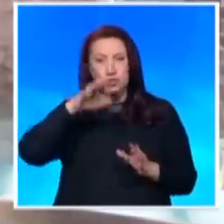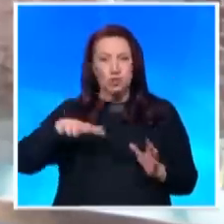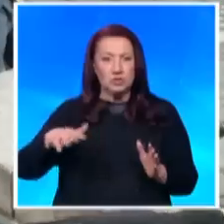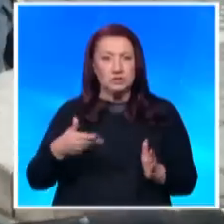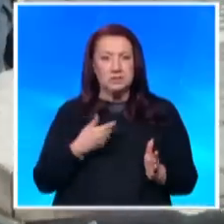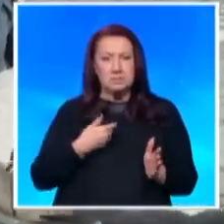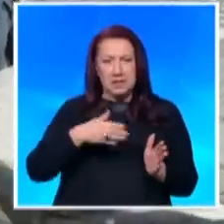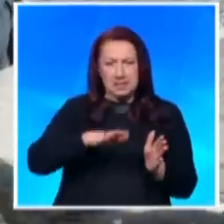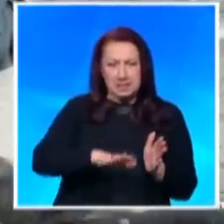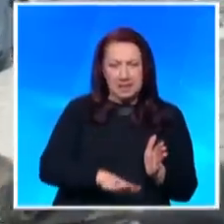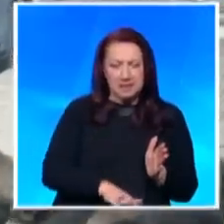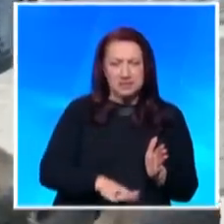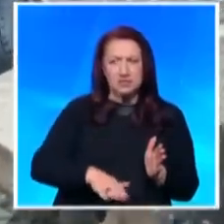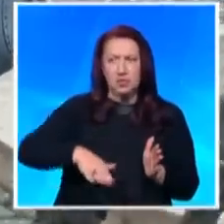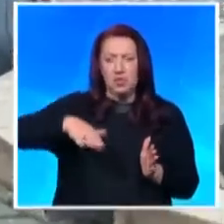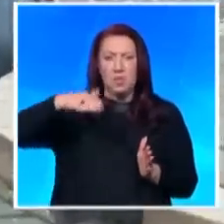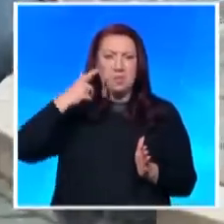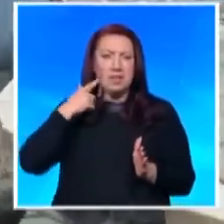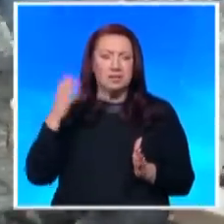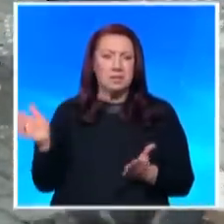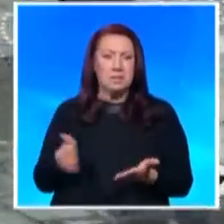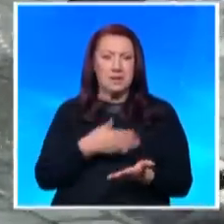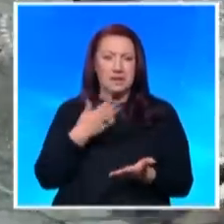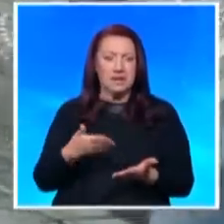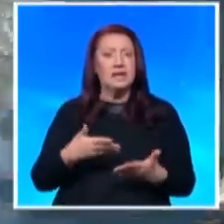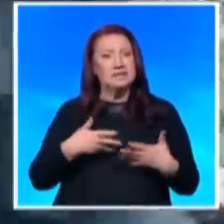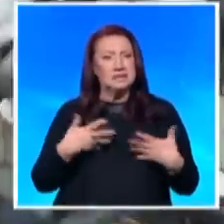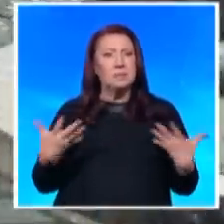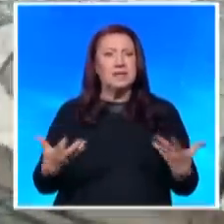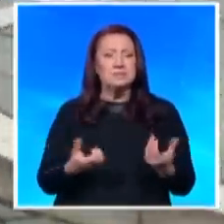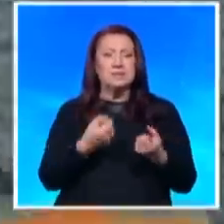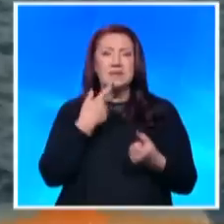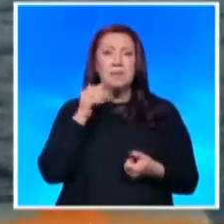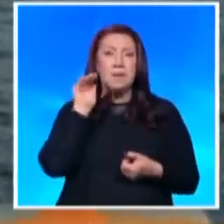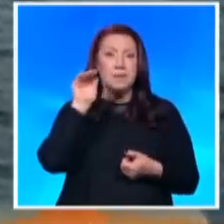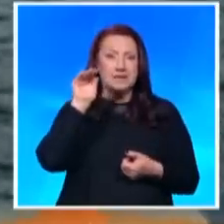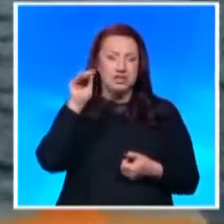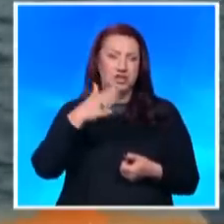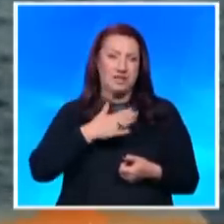си заминаха. Поне да спасим бъдещето на нашите деца.